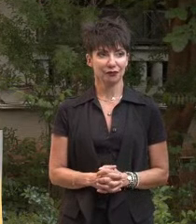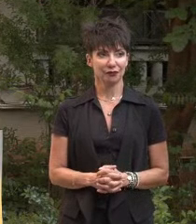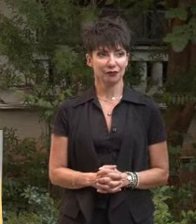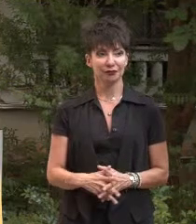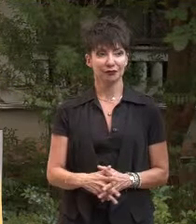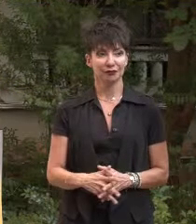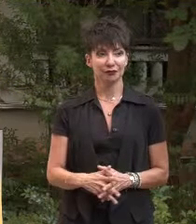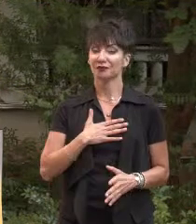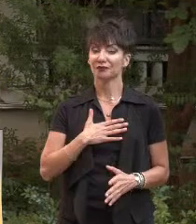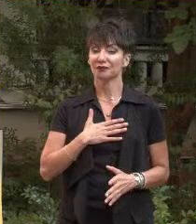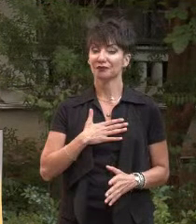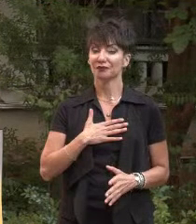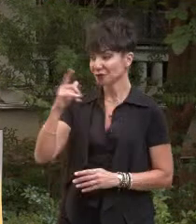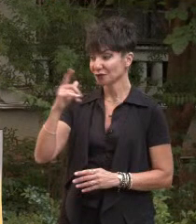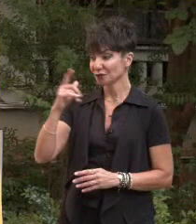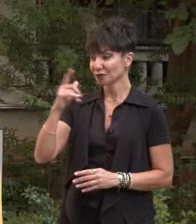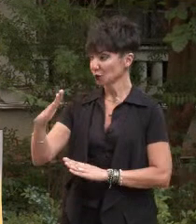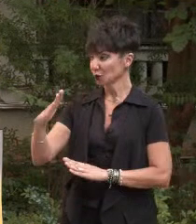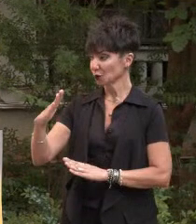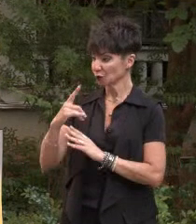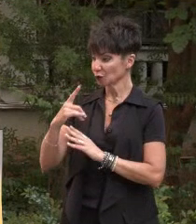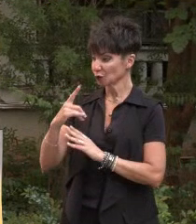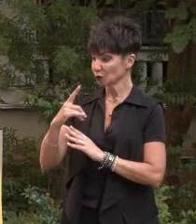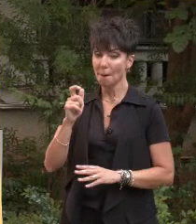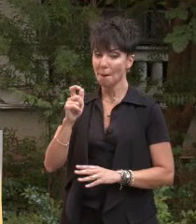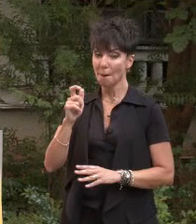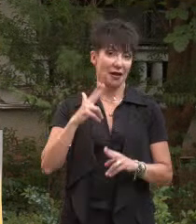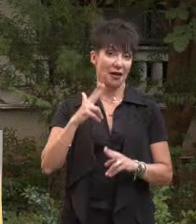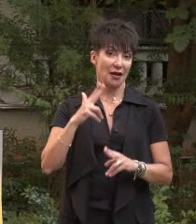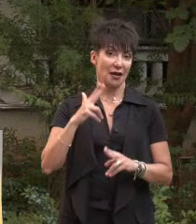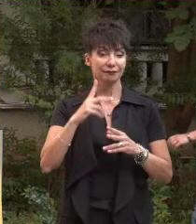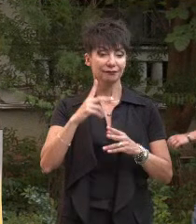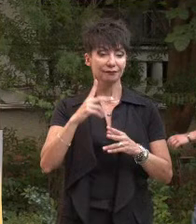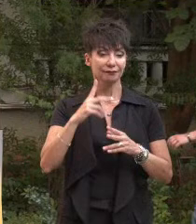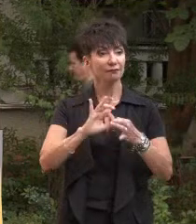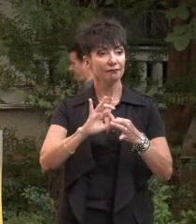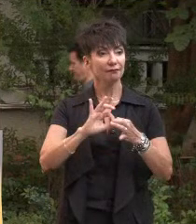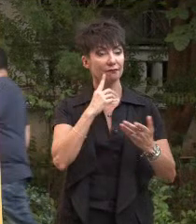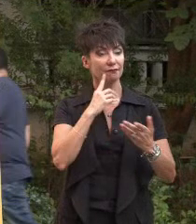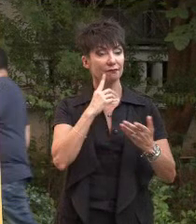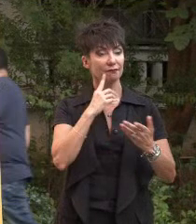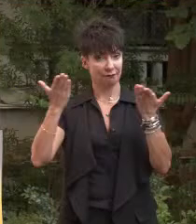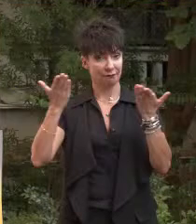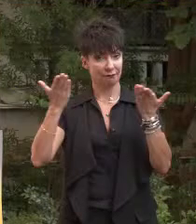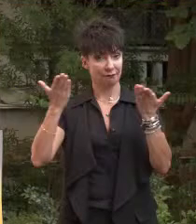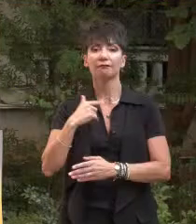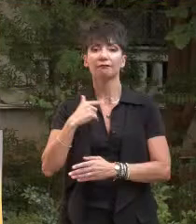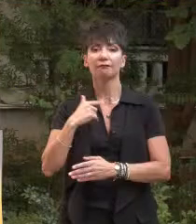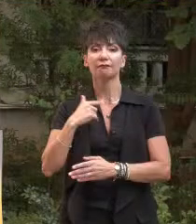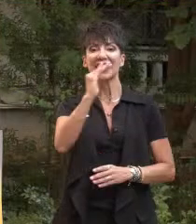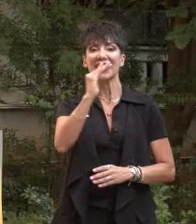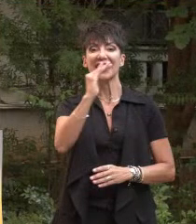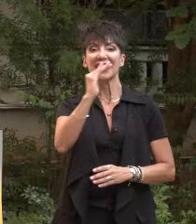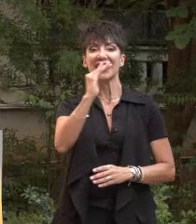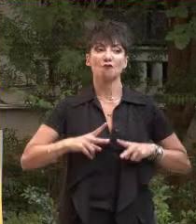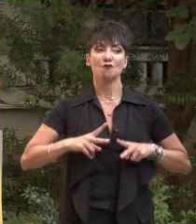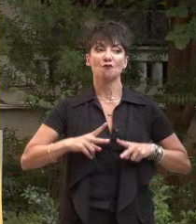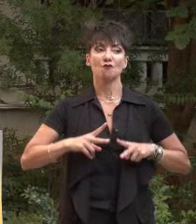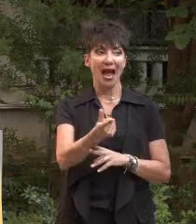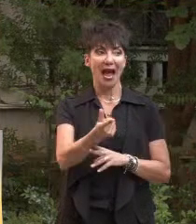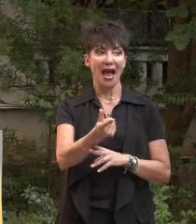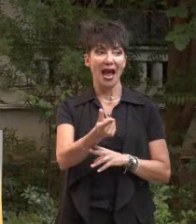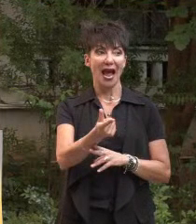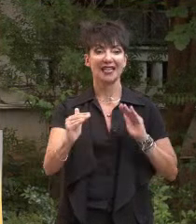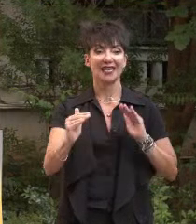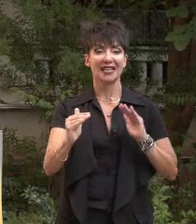Ευχαριστούμε και εμείς, Πρόεδρε, για το μήνυμά σας. Συνεχίζουμε, καλούμε στο βήμα για να απευθύνει χαιρετισμό η Υφυπουργός Μετανάστευσης και